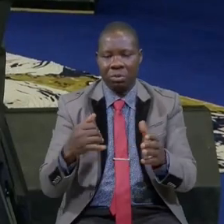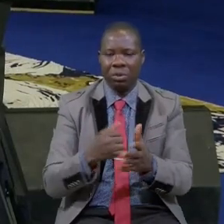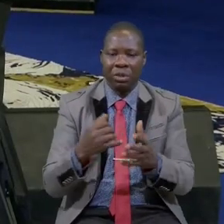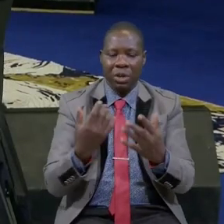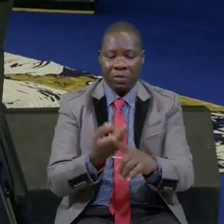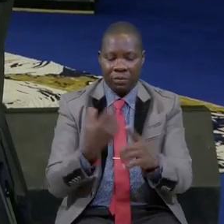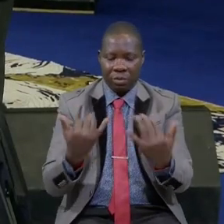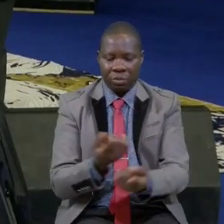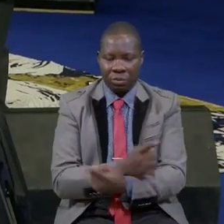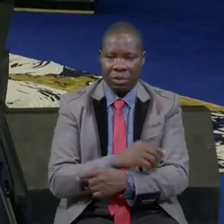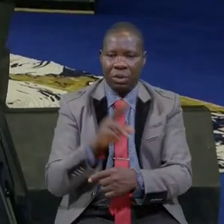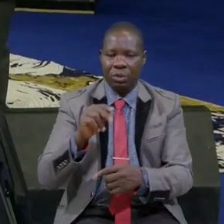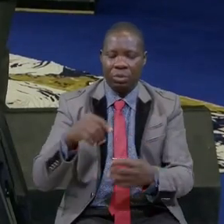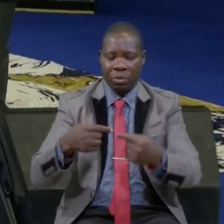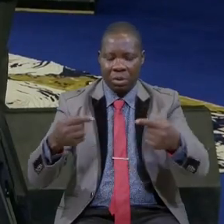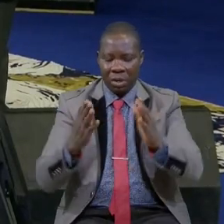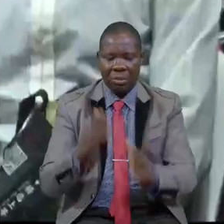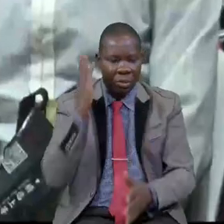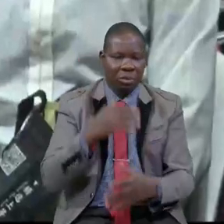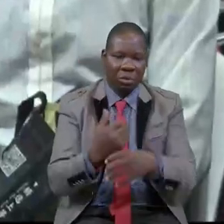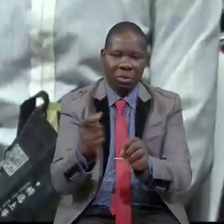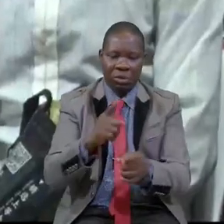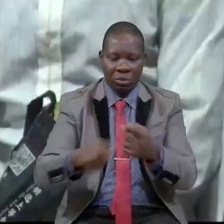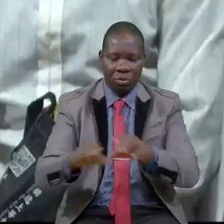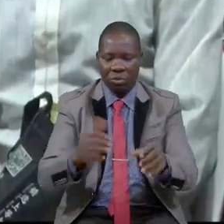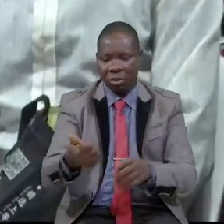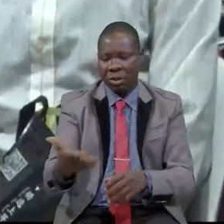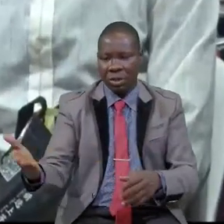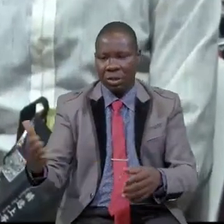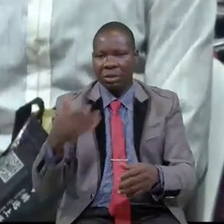aucun ennemi ne te poussera à faire quoi que ce soit.